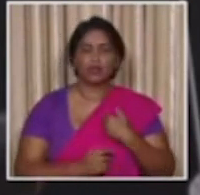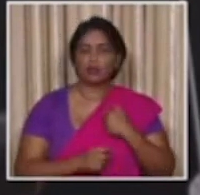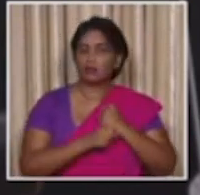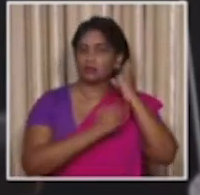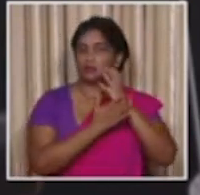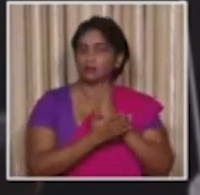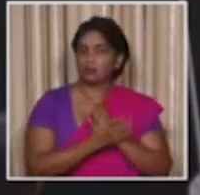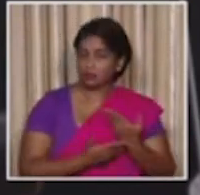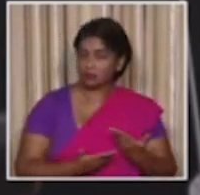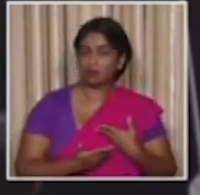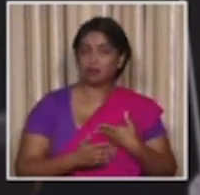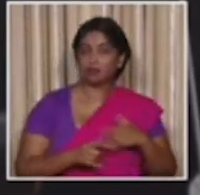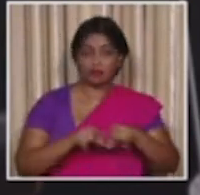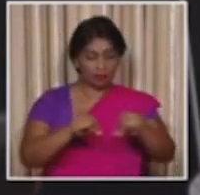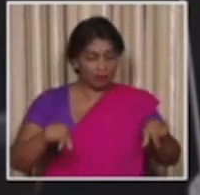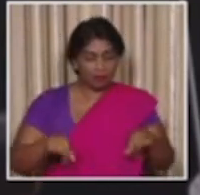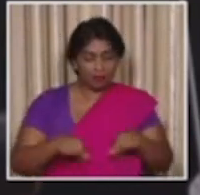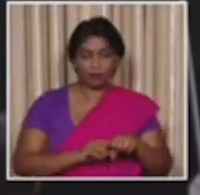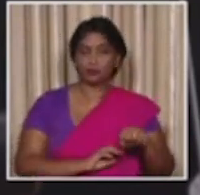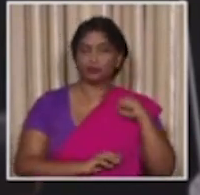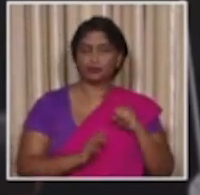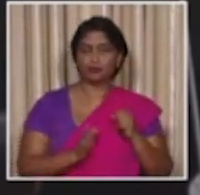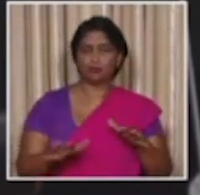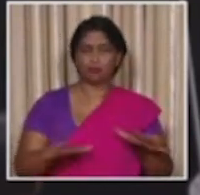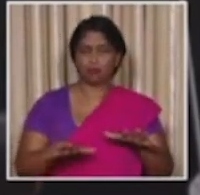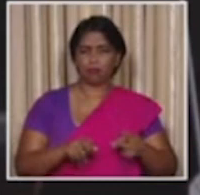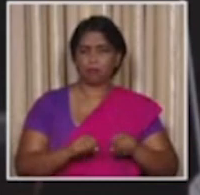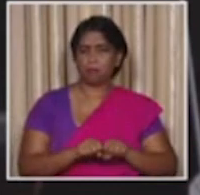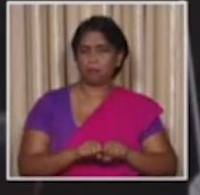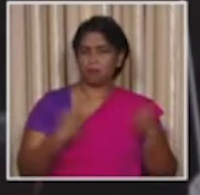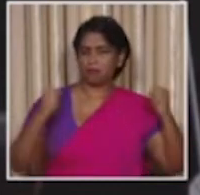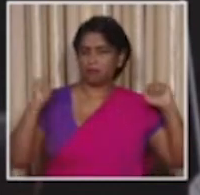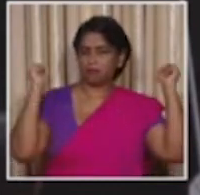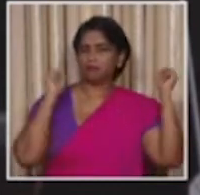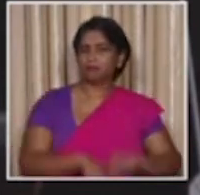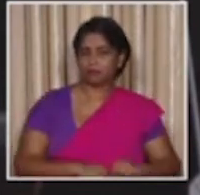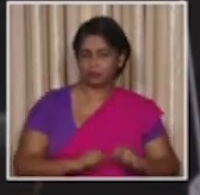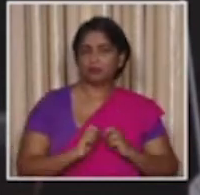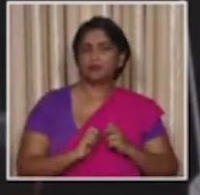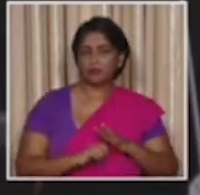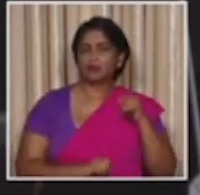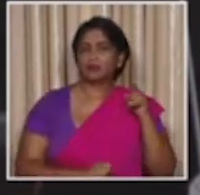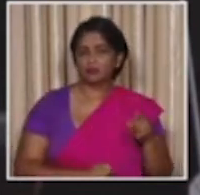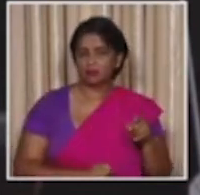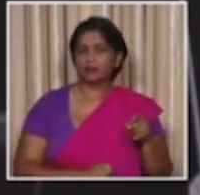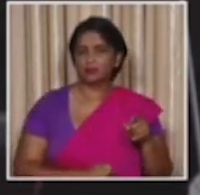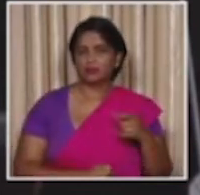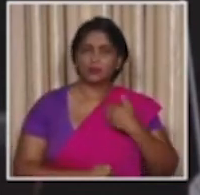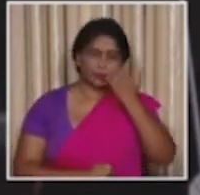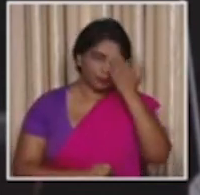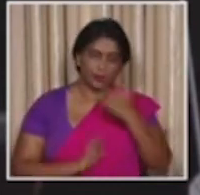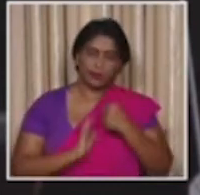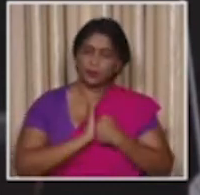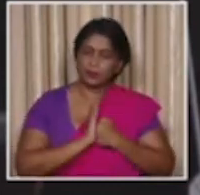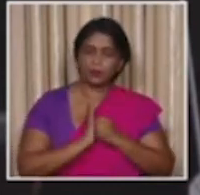ආණ්ඩු ක්‍රම ව්‍යවස්ථාවේ අඩිතානම දෙදරලා ඒක සම්පූර්ණයෙන් කඩා වැටෙන තත්වයට පත්වෙනවා කියලා. එම නිසා ඔබතුමාගෙන් ඉතාමත්